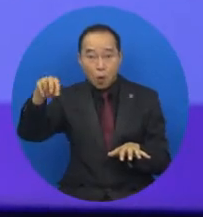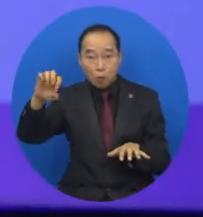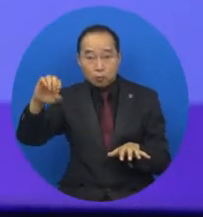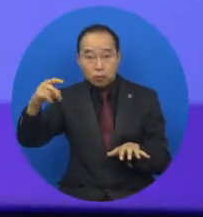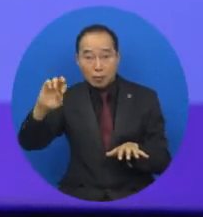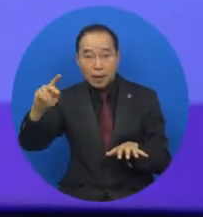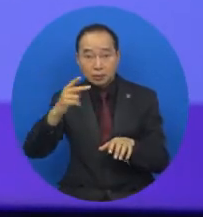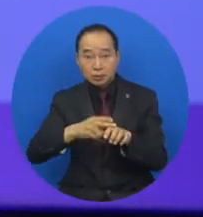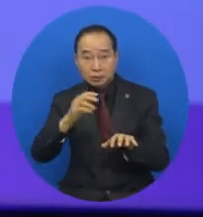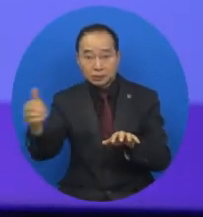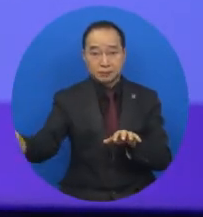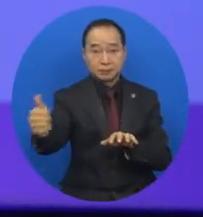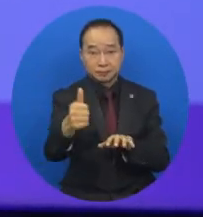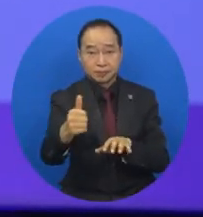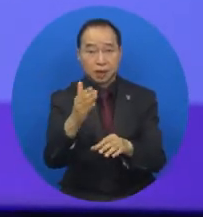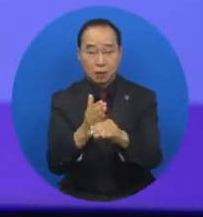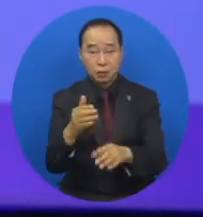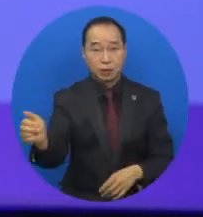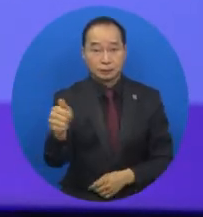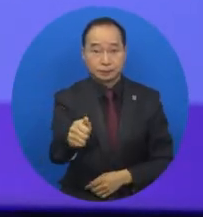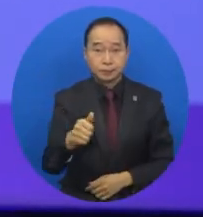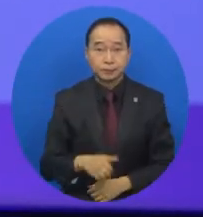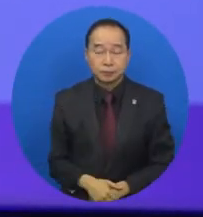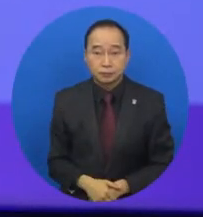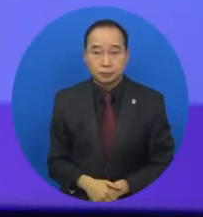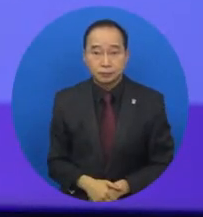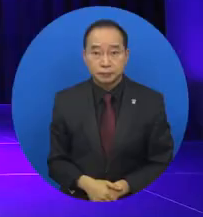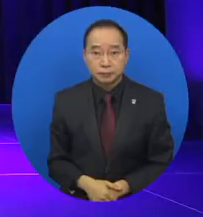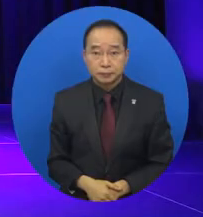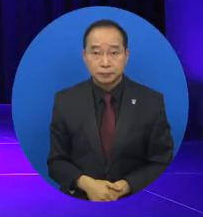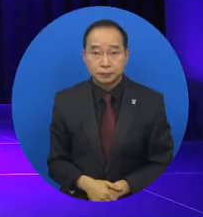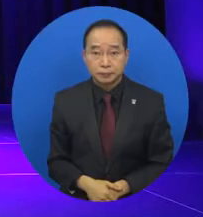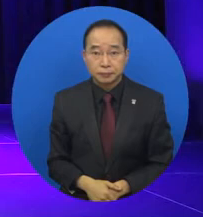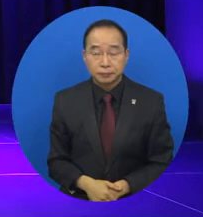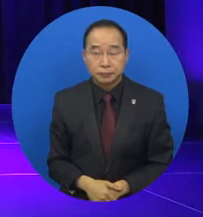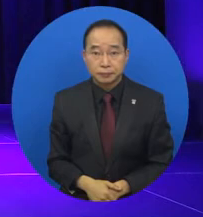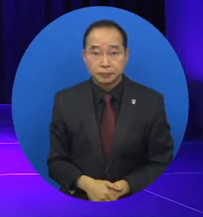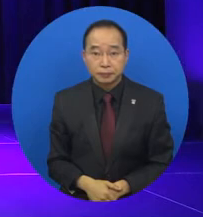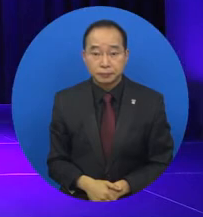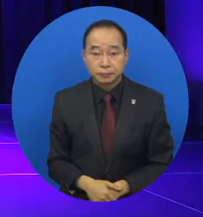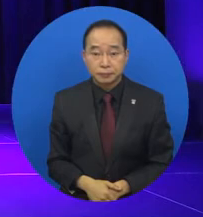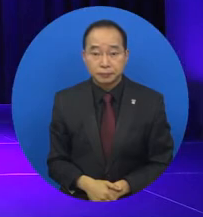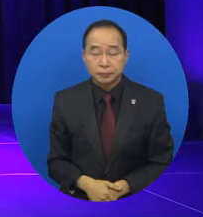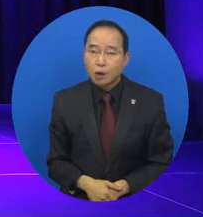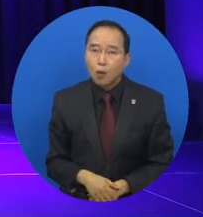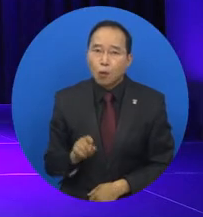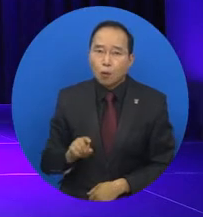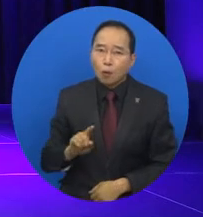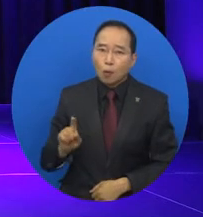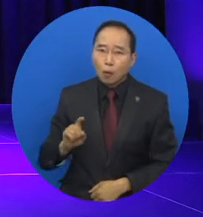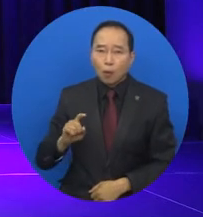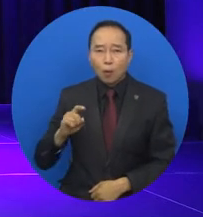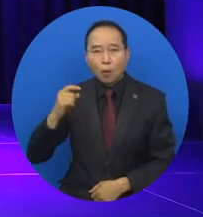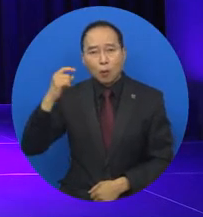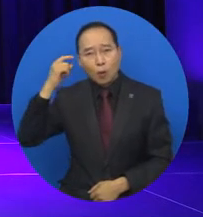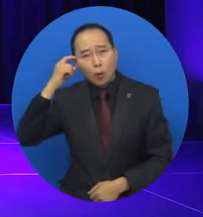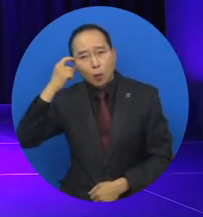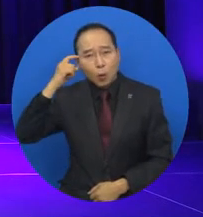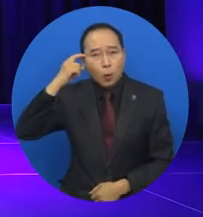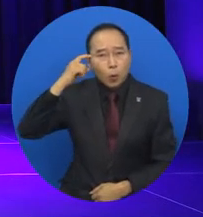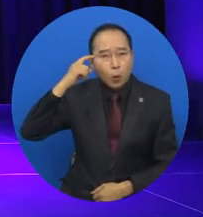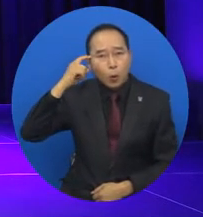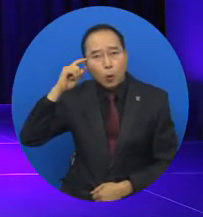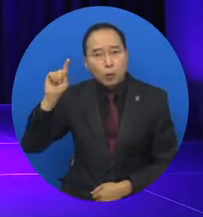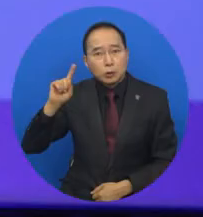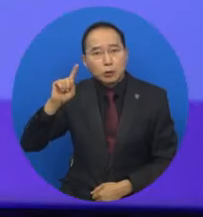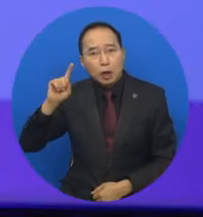함께 호프만 소토 선생님이 가운데 서 계셨습니다. 정신이 들자마자 저는 이 먹고 라는